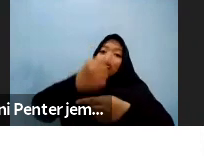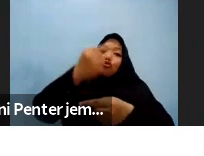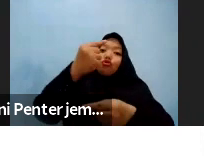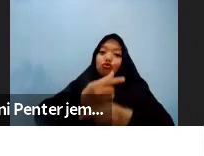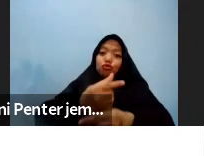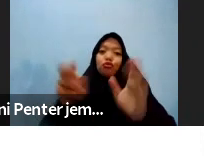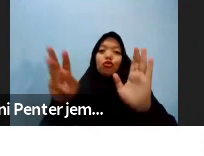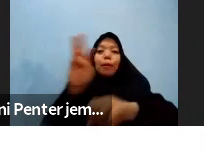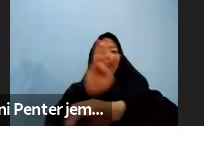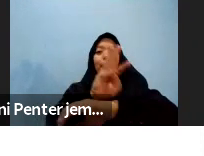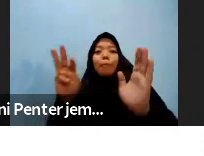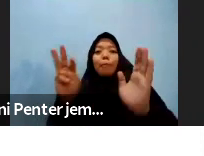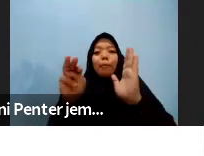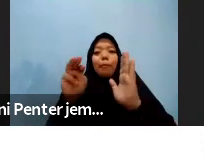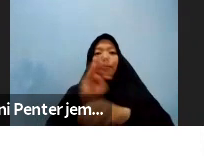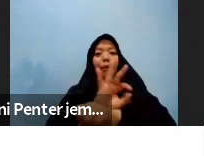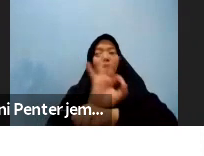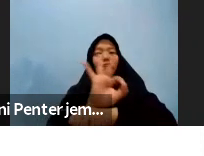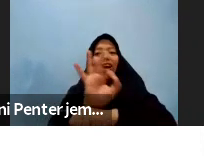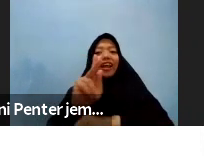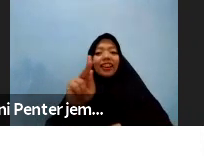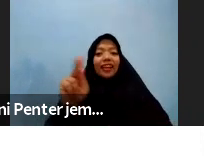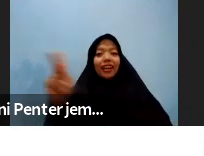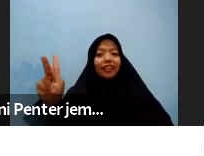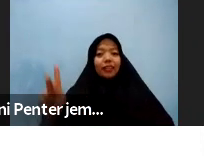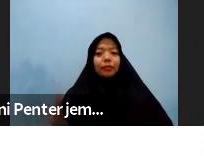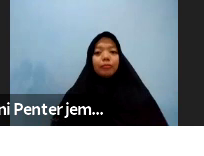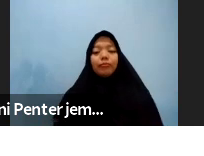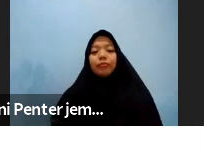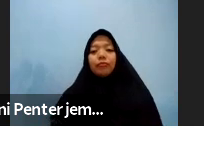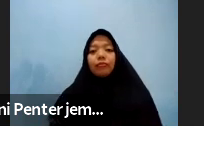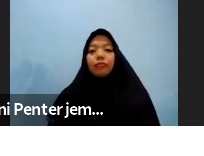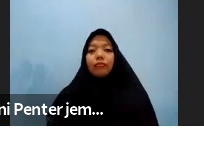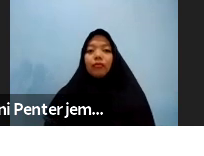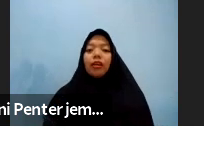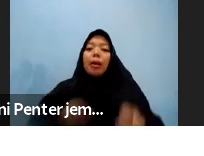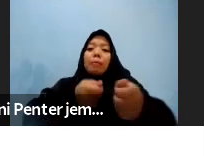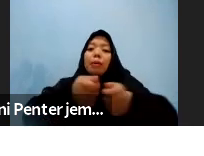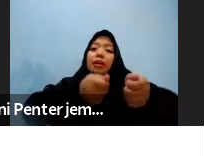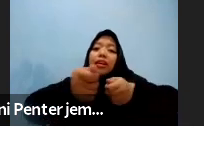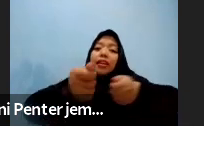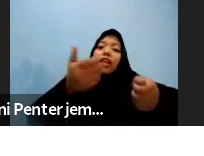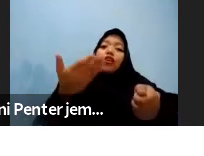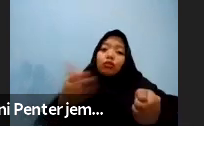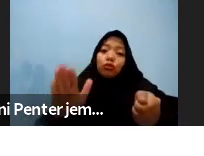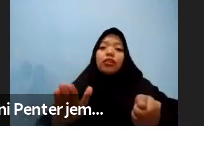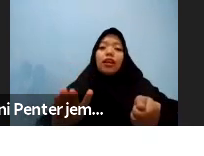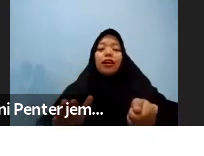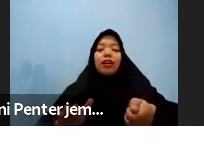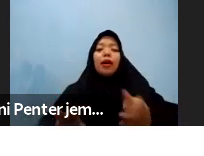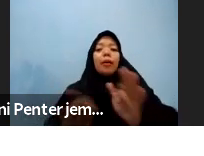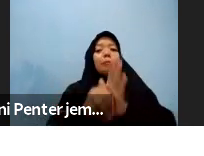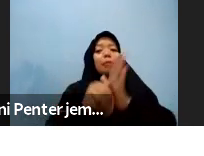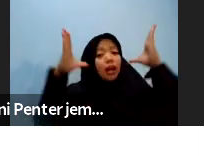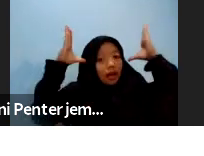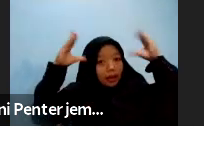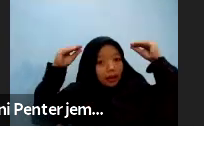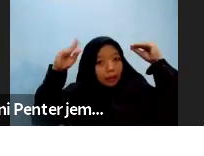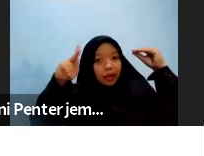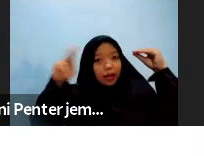nah tentunya pemerintah ini kementerian pendidikan dan mengharapkan bahwa